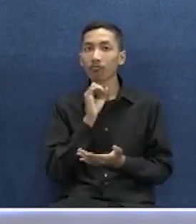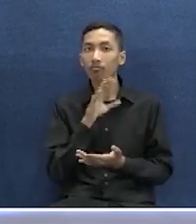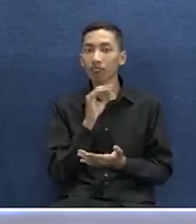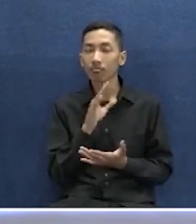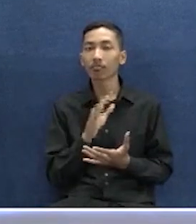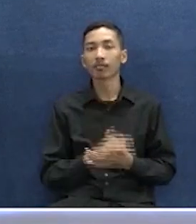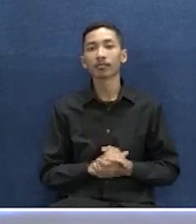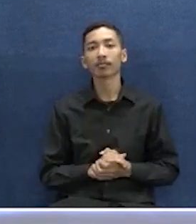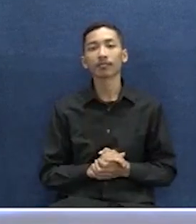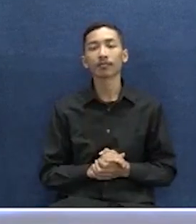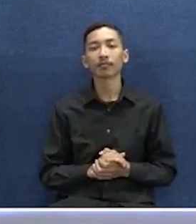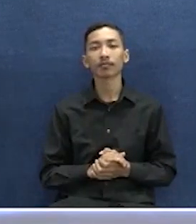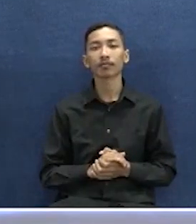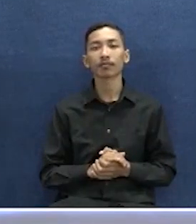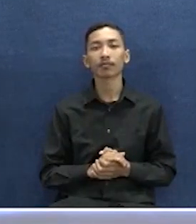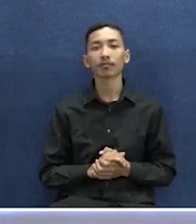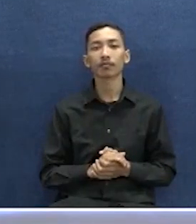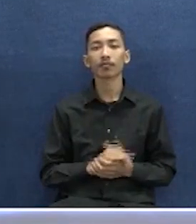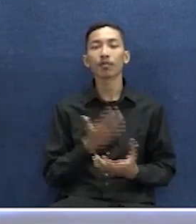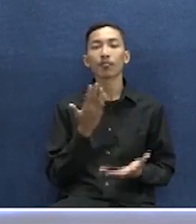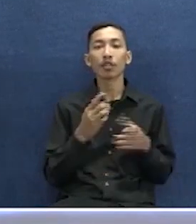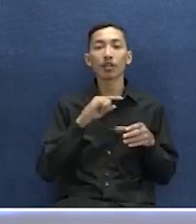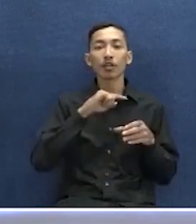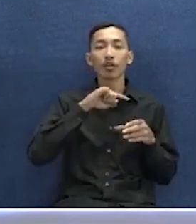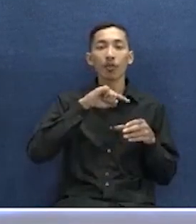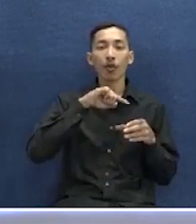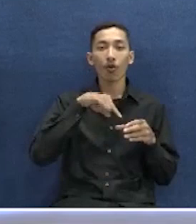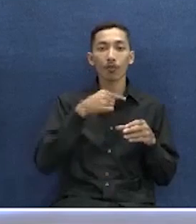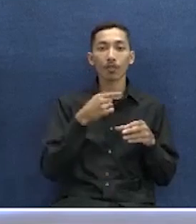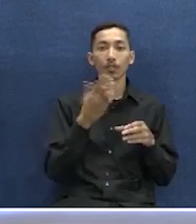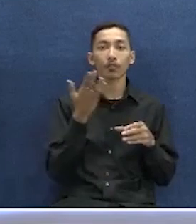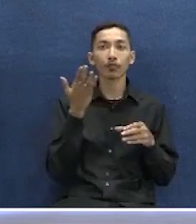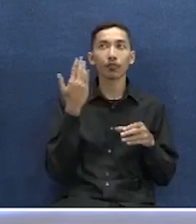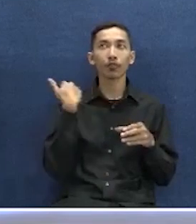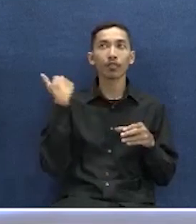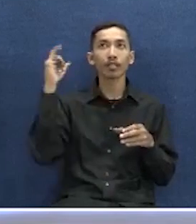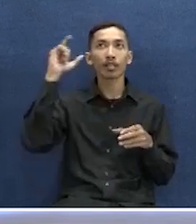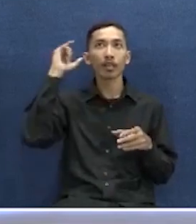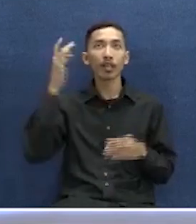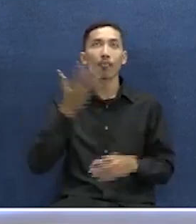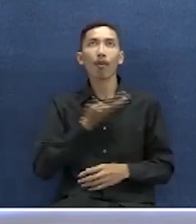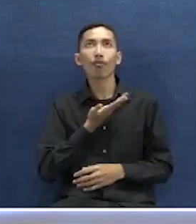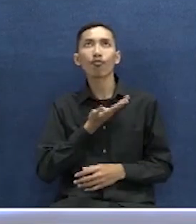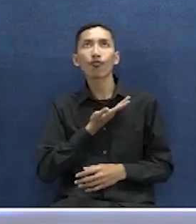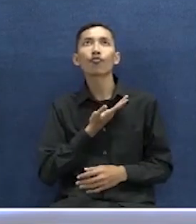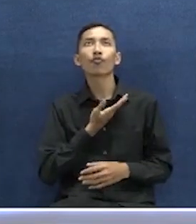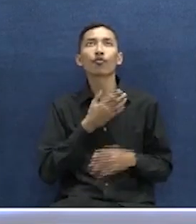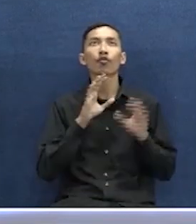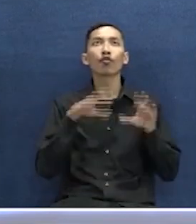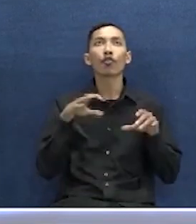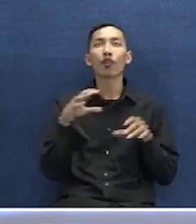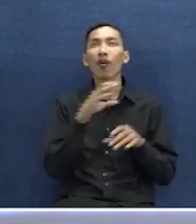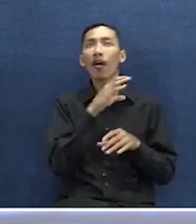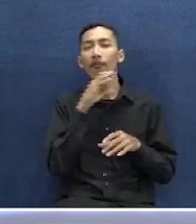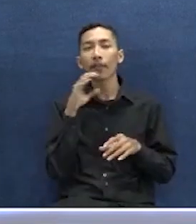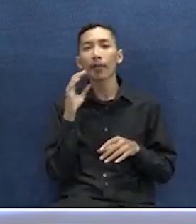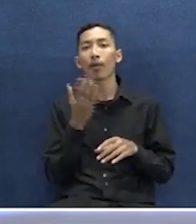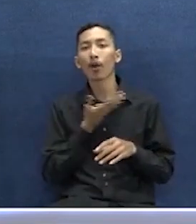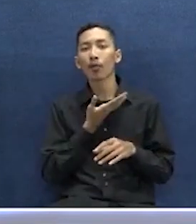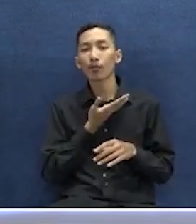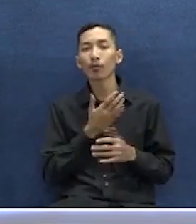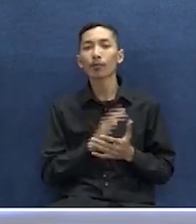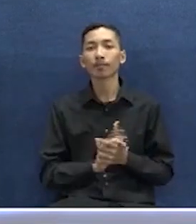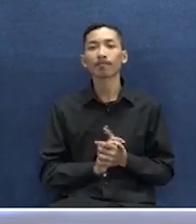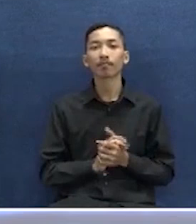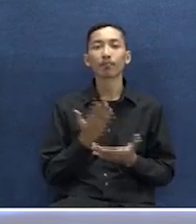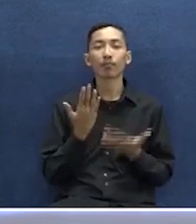hanya kopi memang copy mungkin dulu-dulu cita-cita ngopi di kafe mengobrol perkara Iman di cafe kalau masih ada yang ingat di